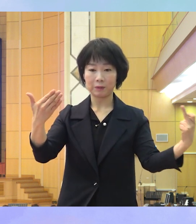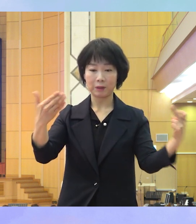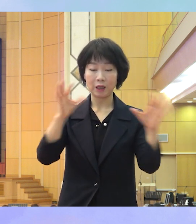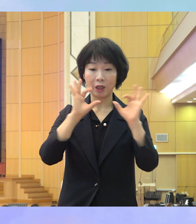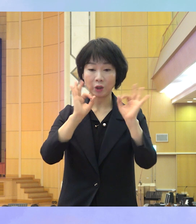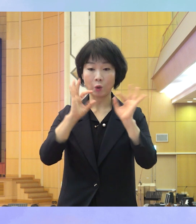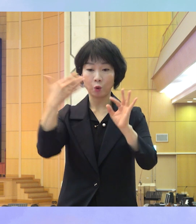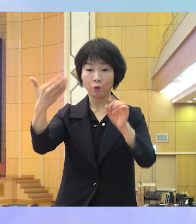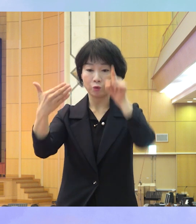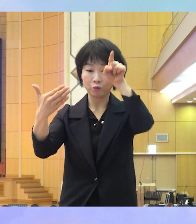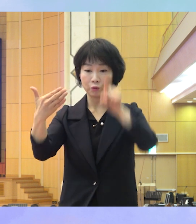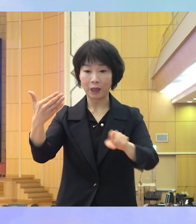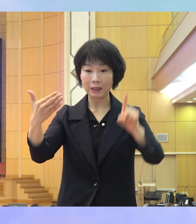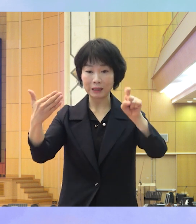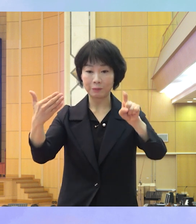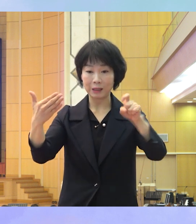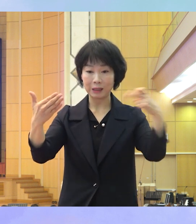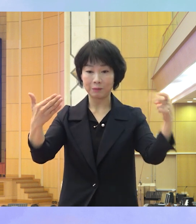12절까지 말씀입니다.